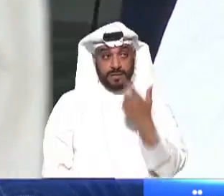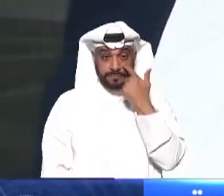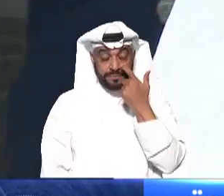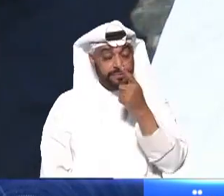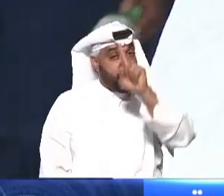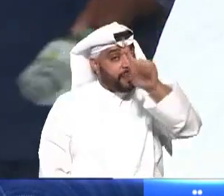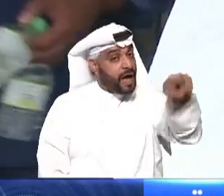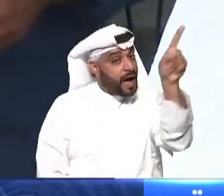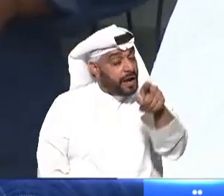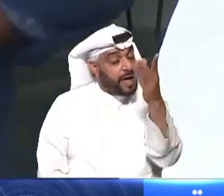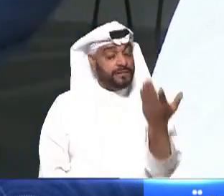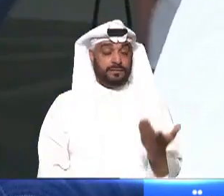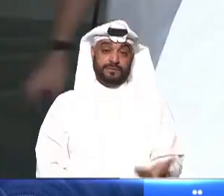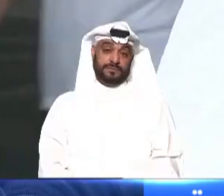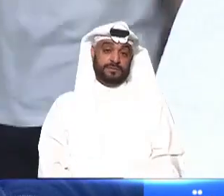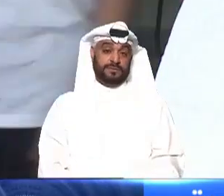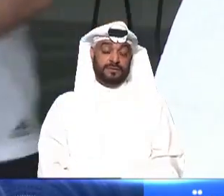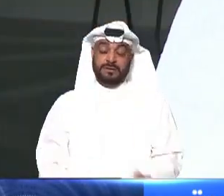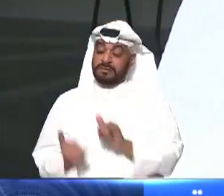اللي قاعد يسوونه.